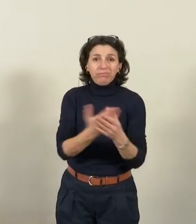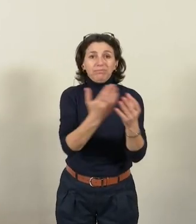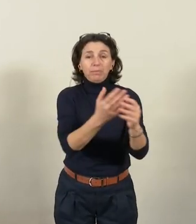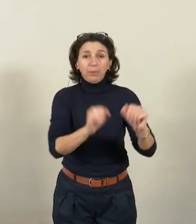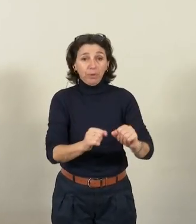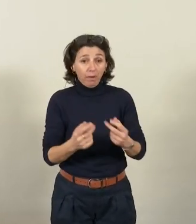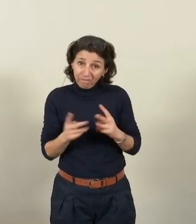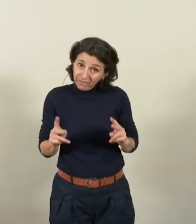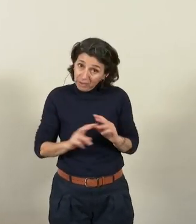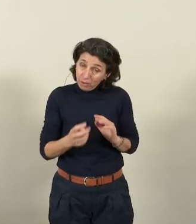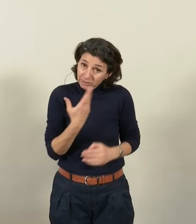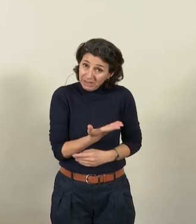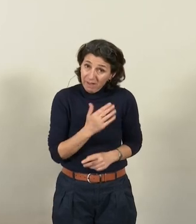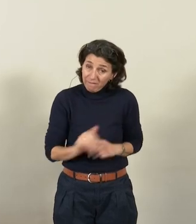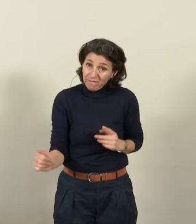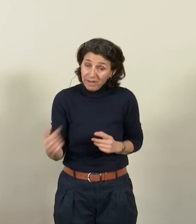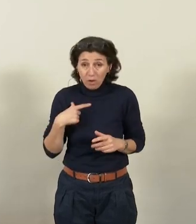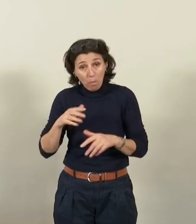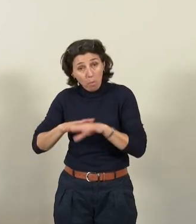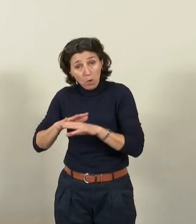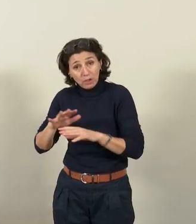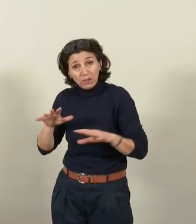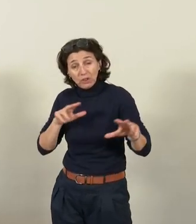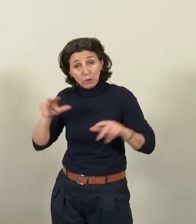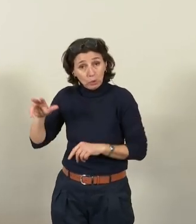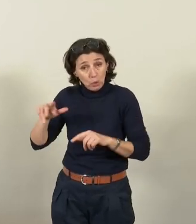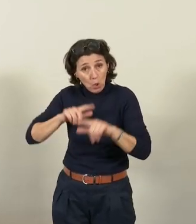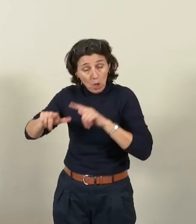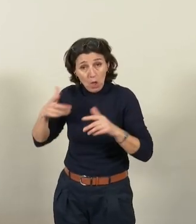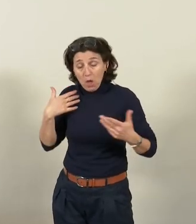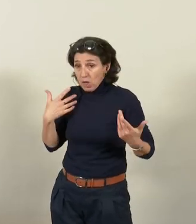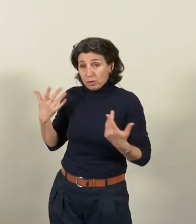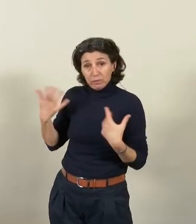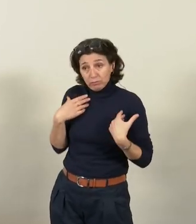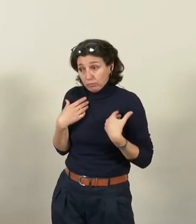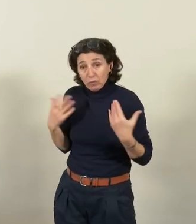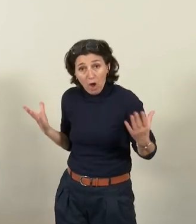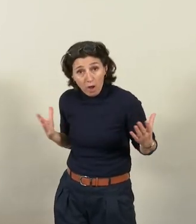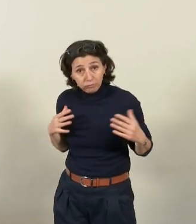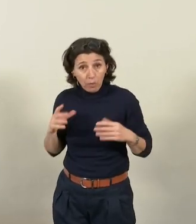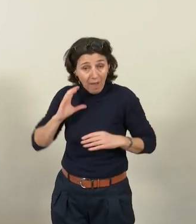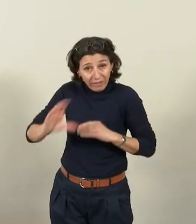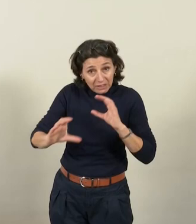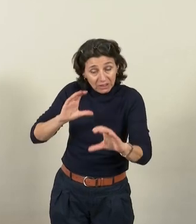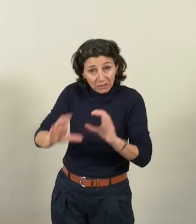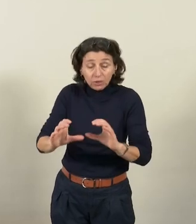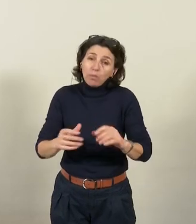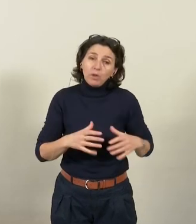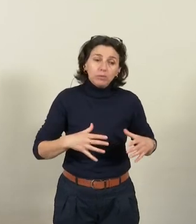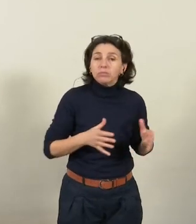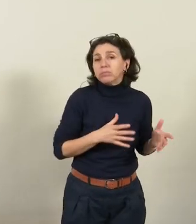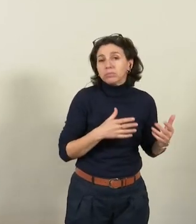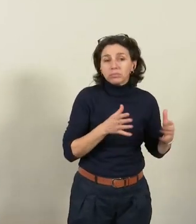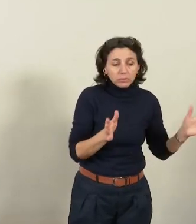investissons dans les politiques de logement en dehors de notre champ de compéten parce que nous voulons marquer là notre ambition en